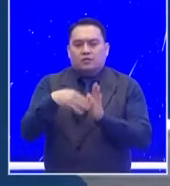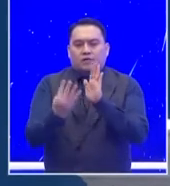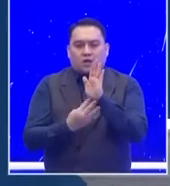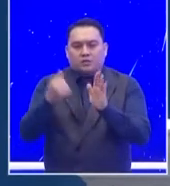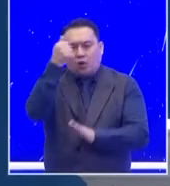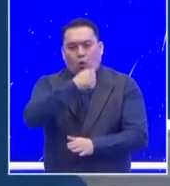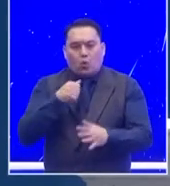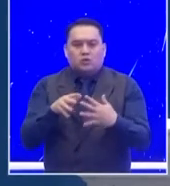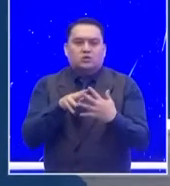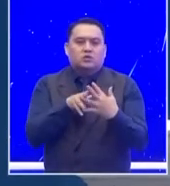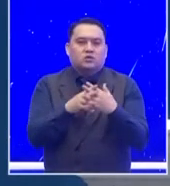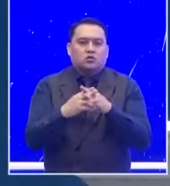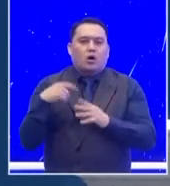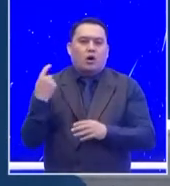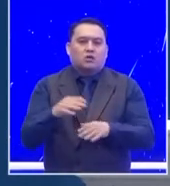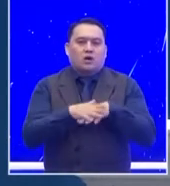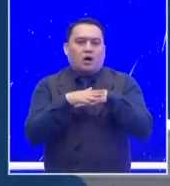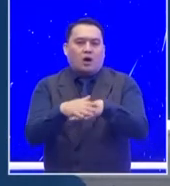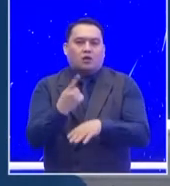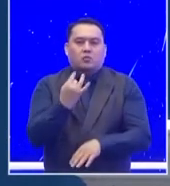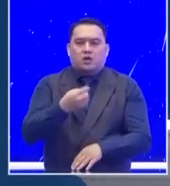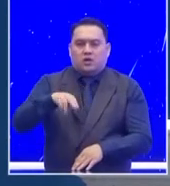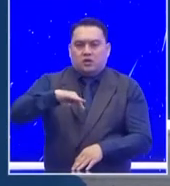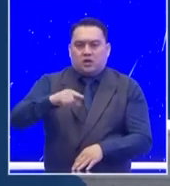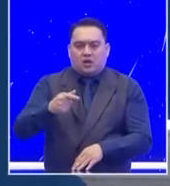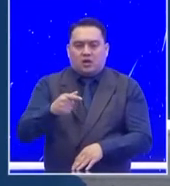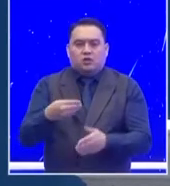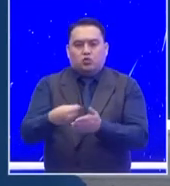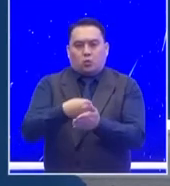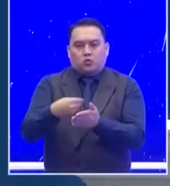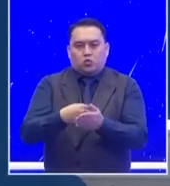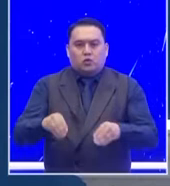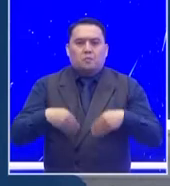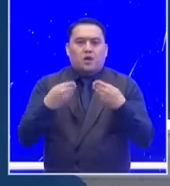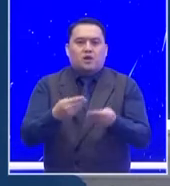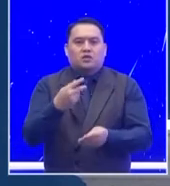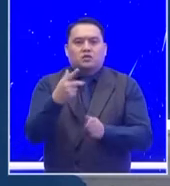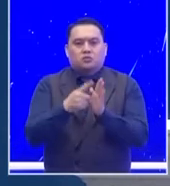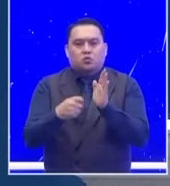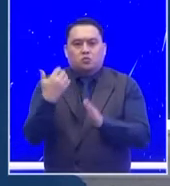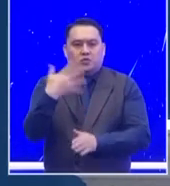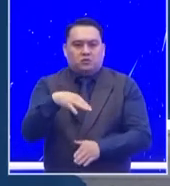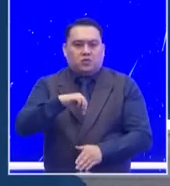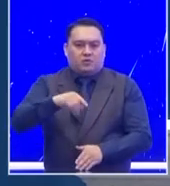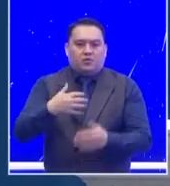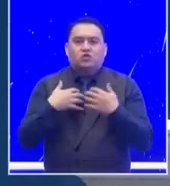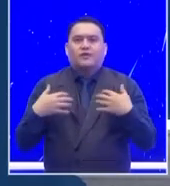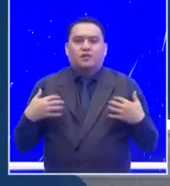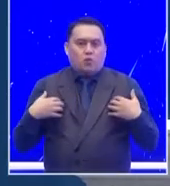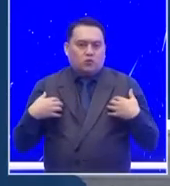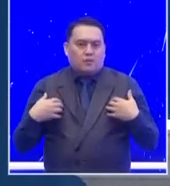2019 году сельхозпредприятиям было выделено 1 миллиард 600 миллионов тенге субсидий, из которых 750 миллионов тенге на